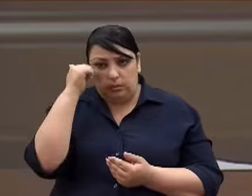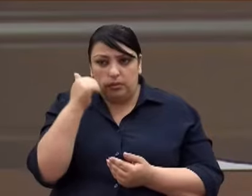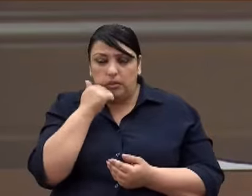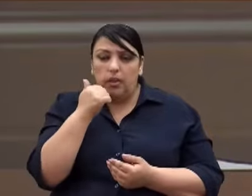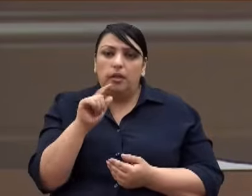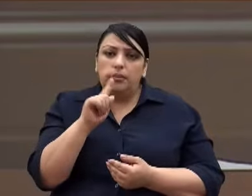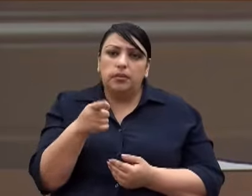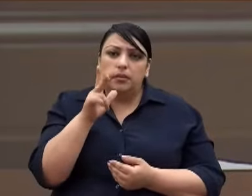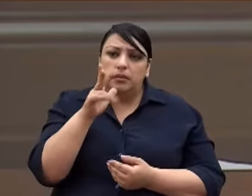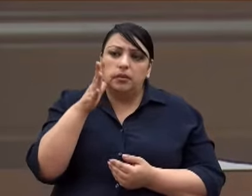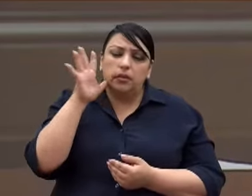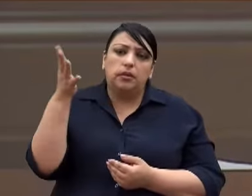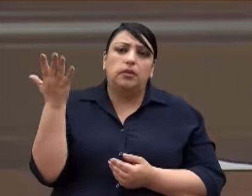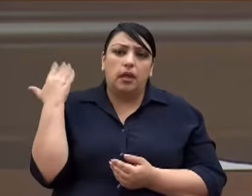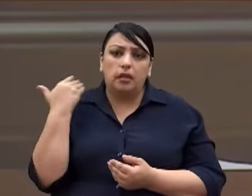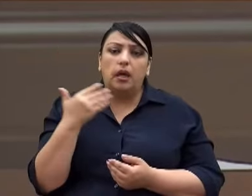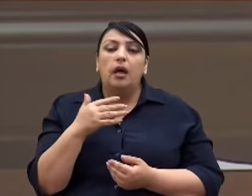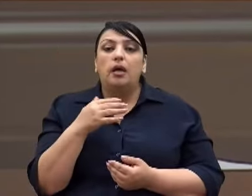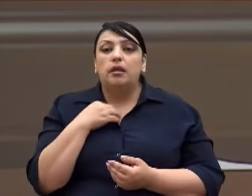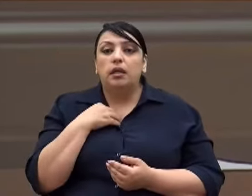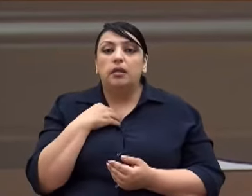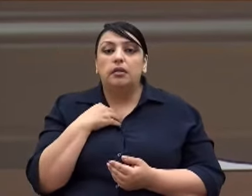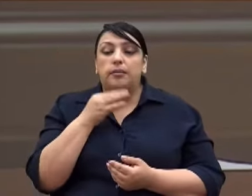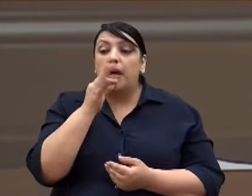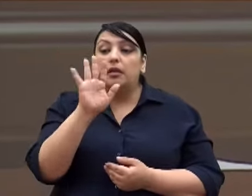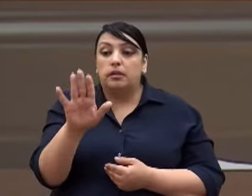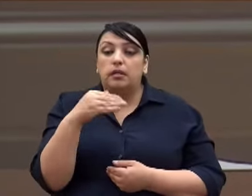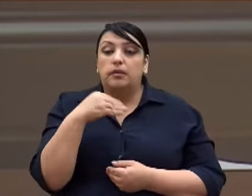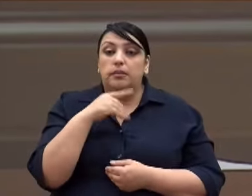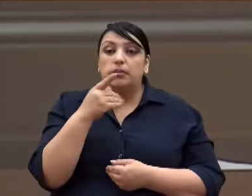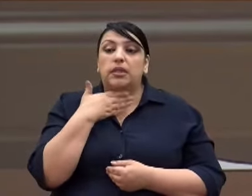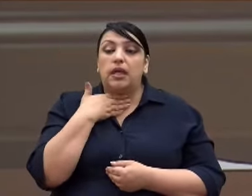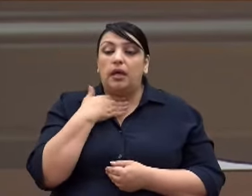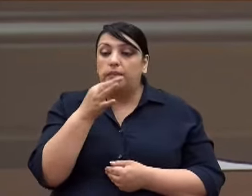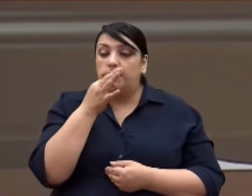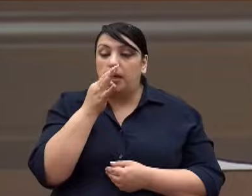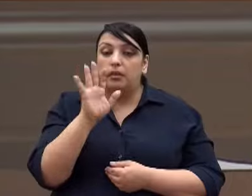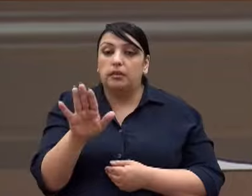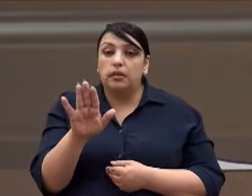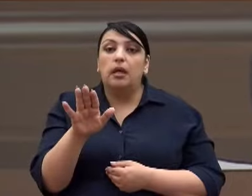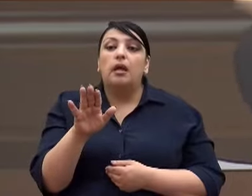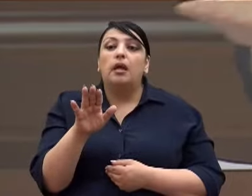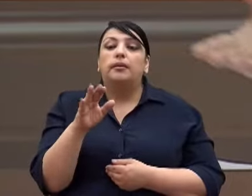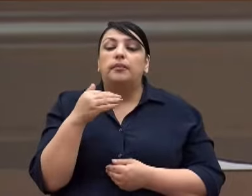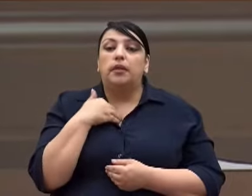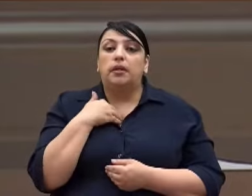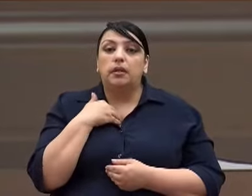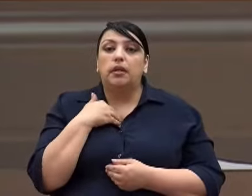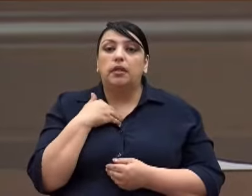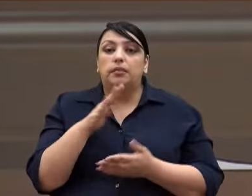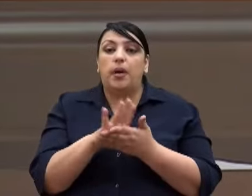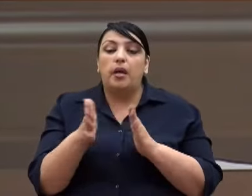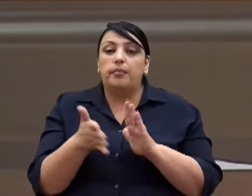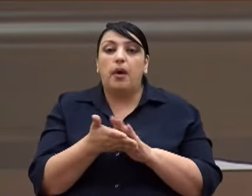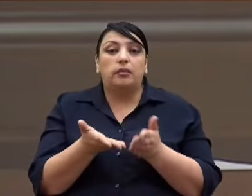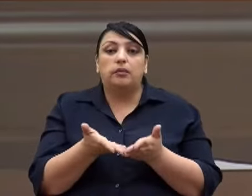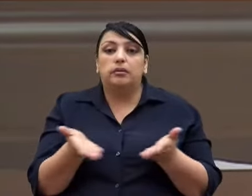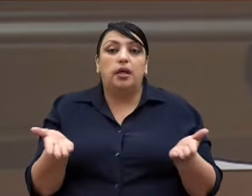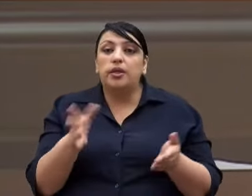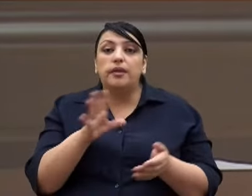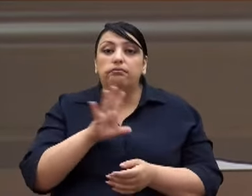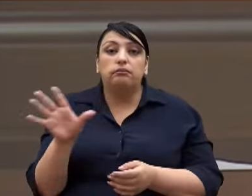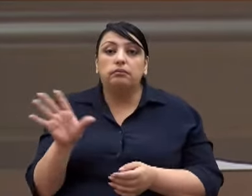առաջ, նույնիսկ 1 տարի առաջ, ես ձեզ ձայն իրավունք չտվեցի, նույնիսկ 1 տարի առաջ, նման ելույթ չէիք կարող ունենալ, որտեղ ձեր պայմանները չկային,